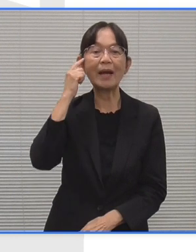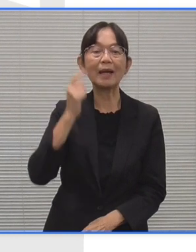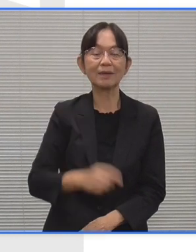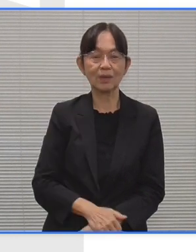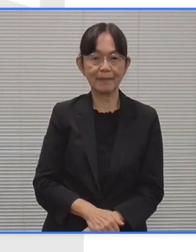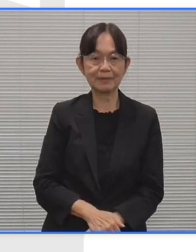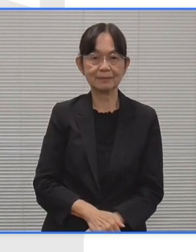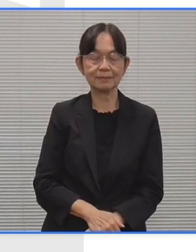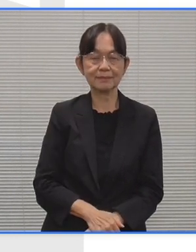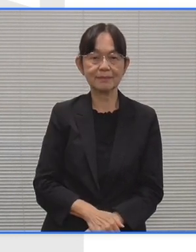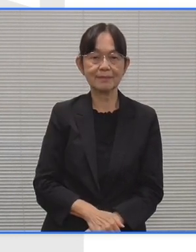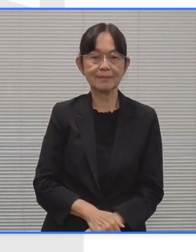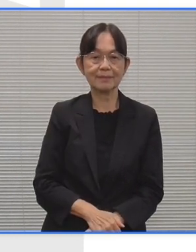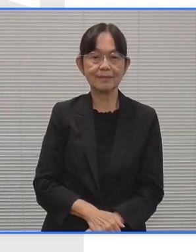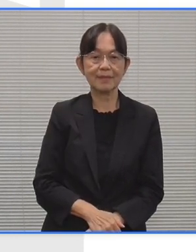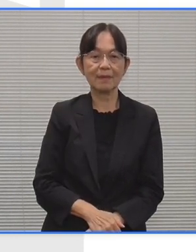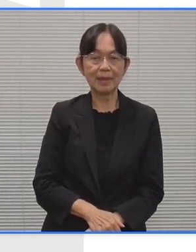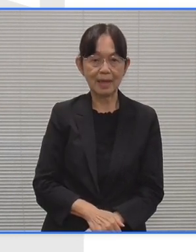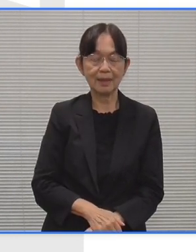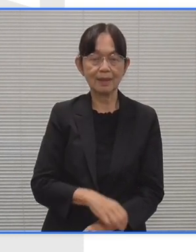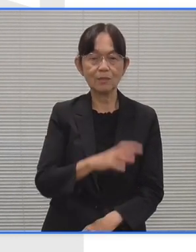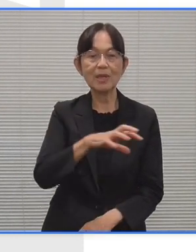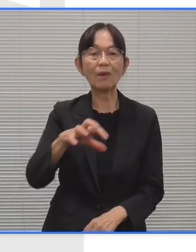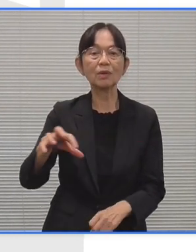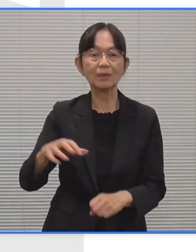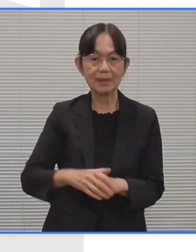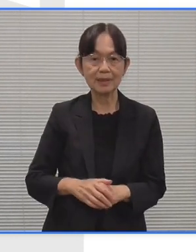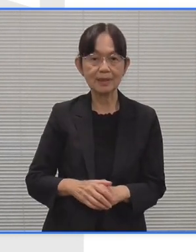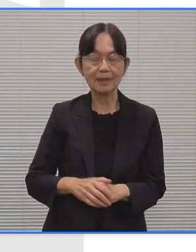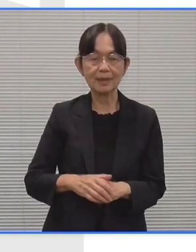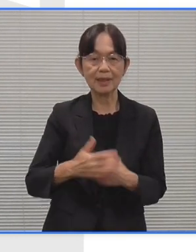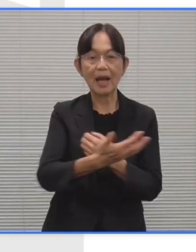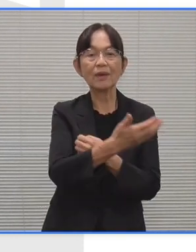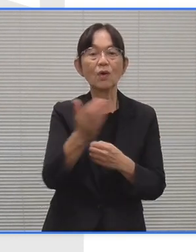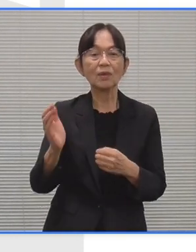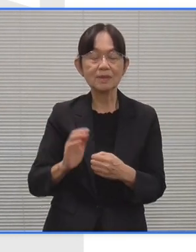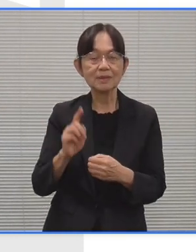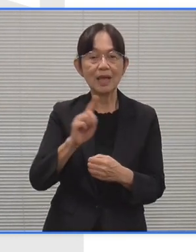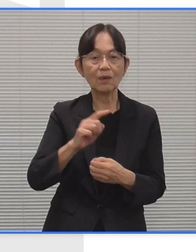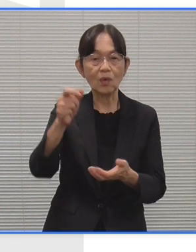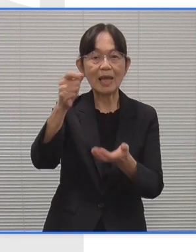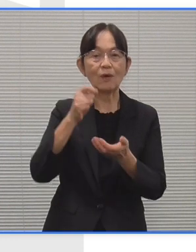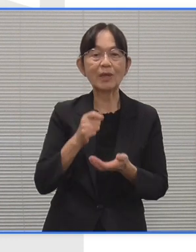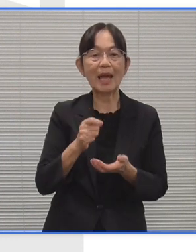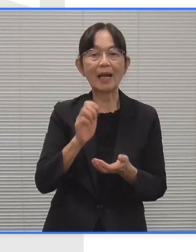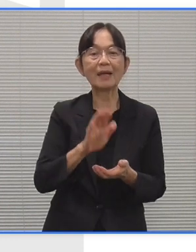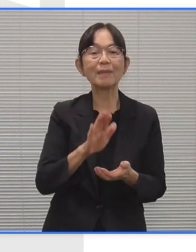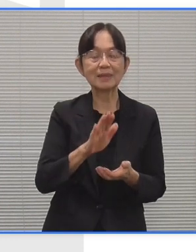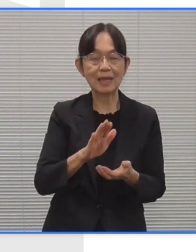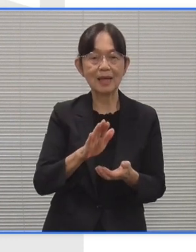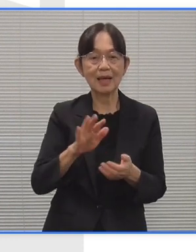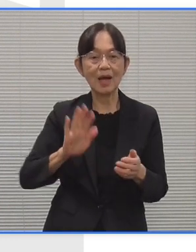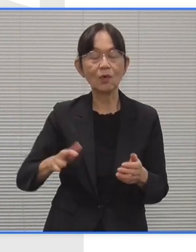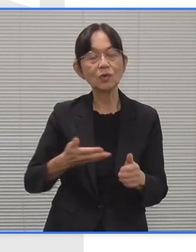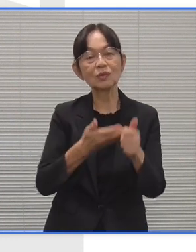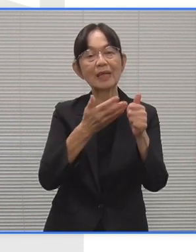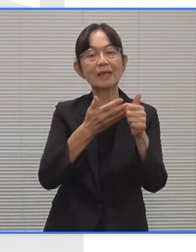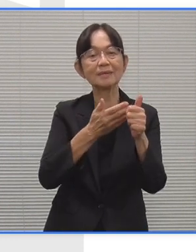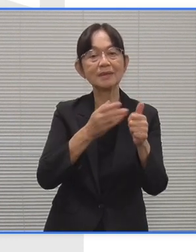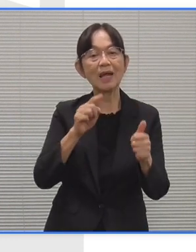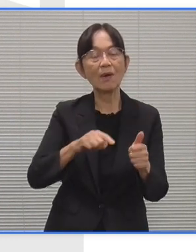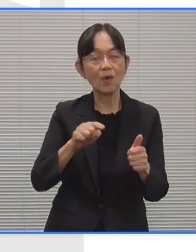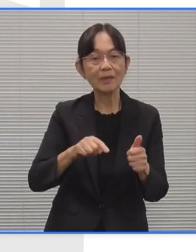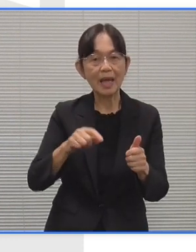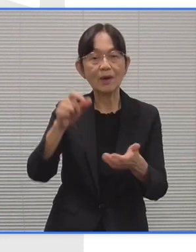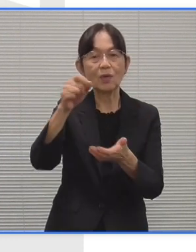。また分野ごとに、例えば環境についてはこんなご提案がありました、子育てについてはこんなご